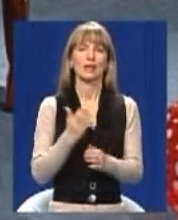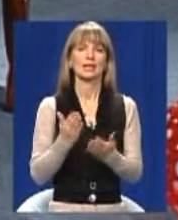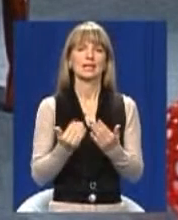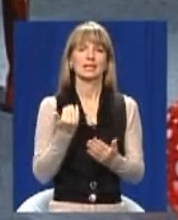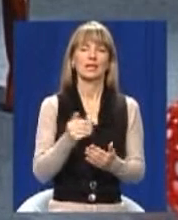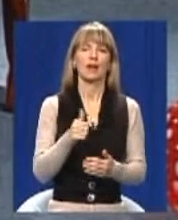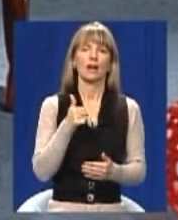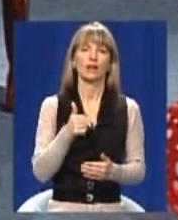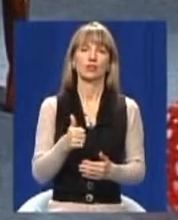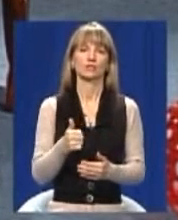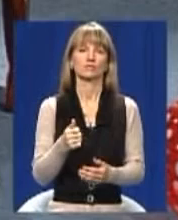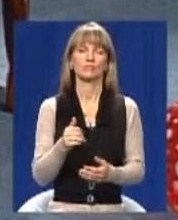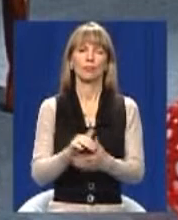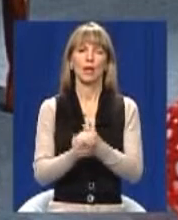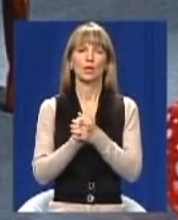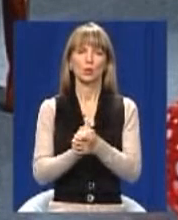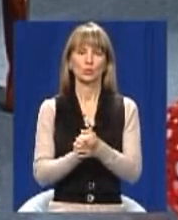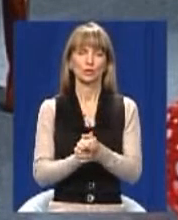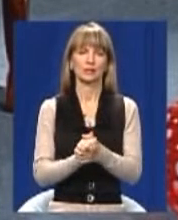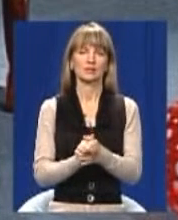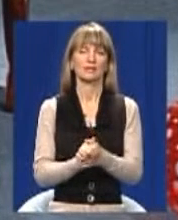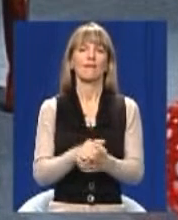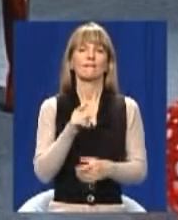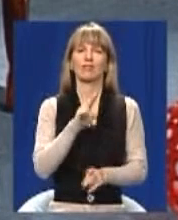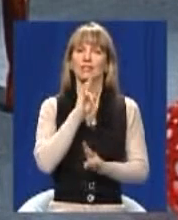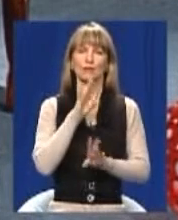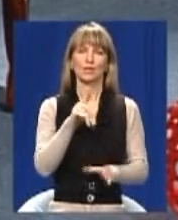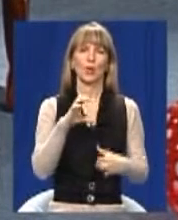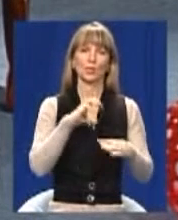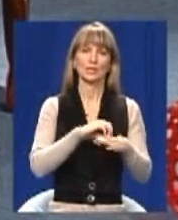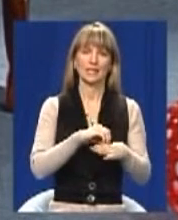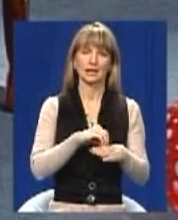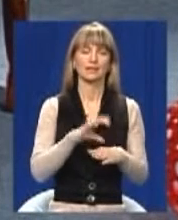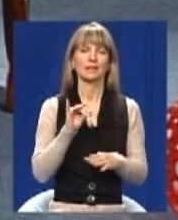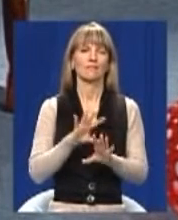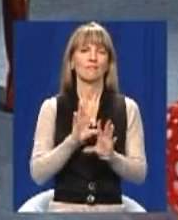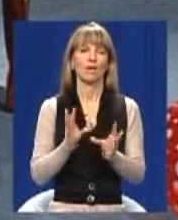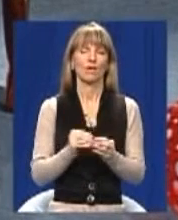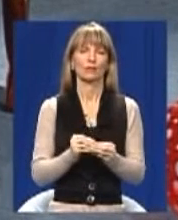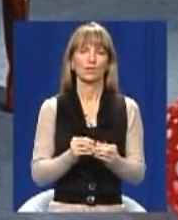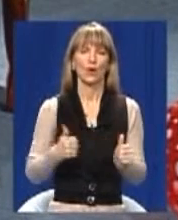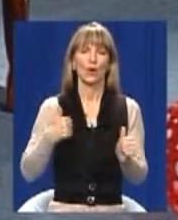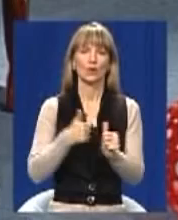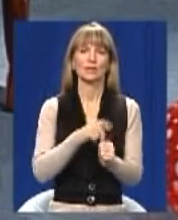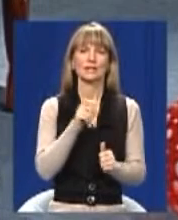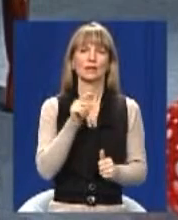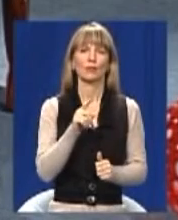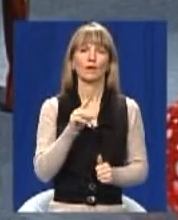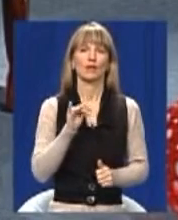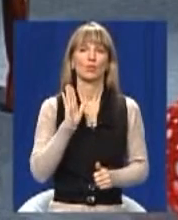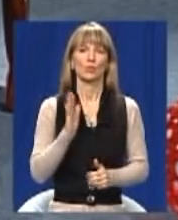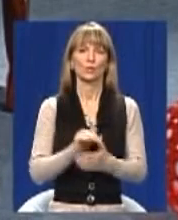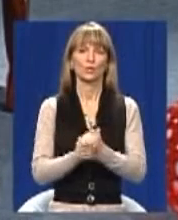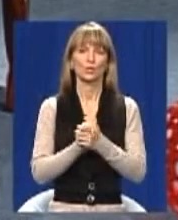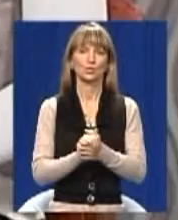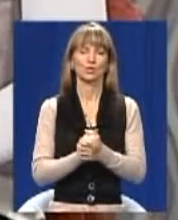їх добре з ними подружитися, потоваришувати, вони не будуть тебе кусати і взагалі гнятися за тобою, а будуть навіть